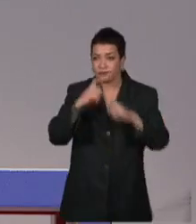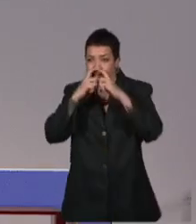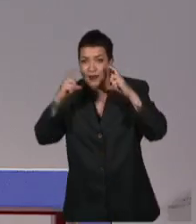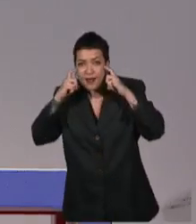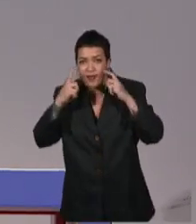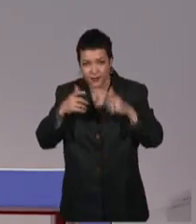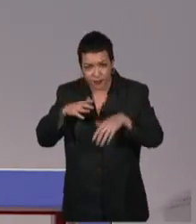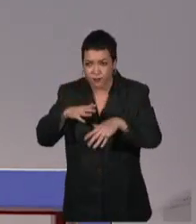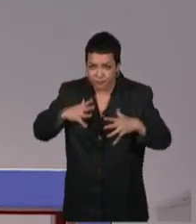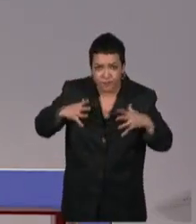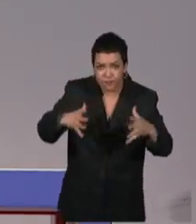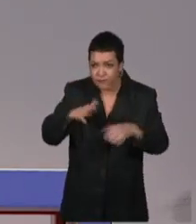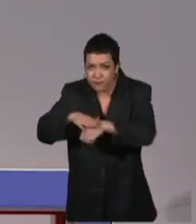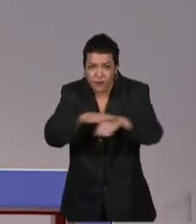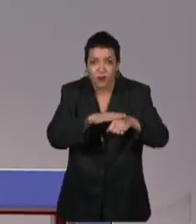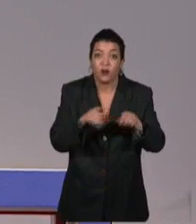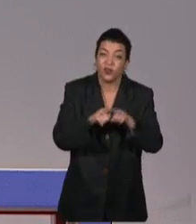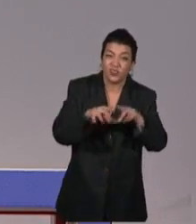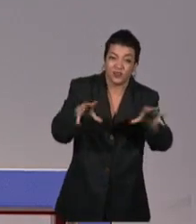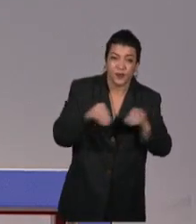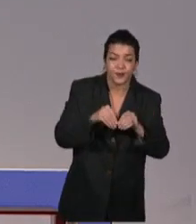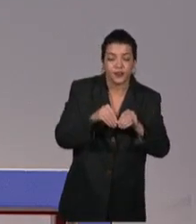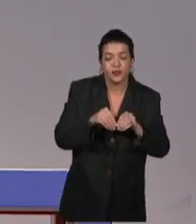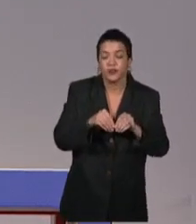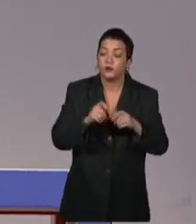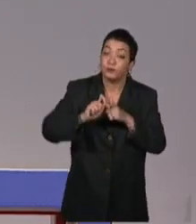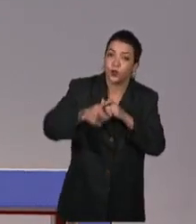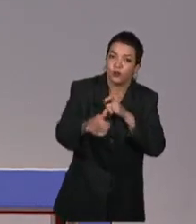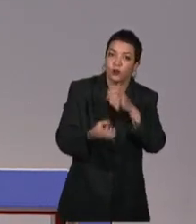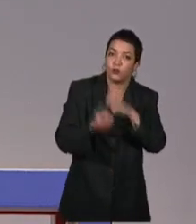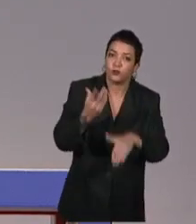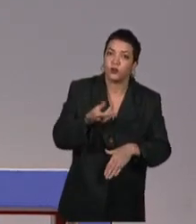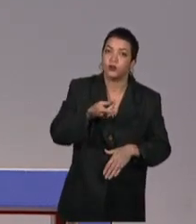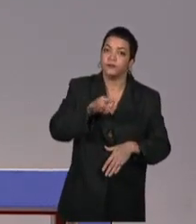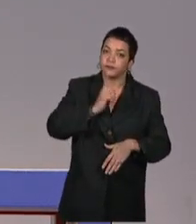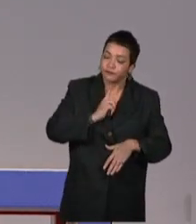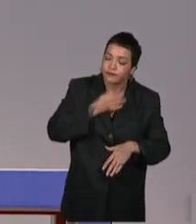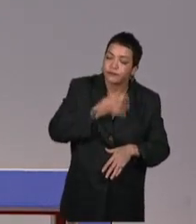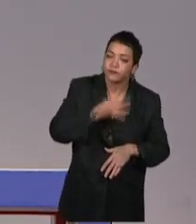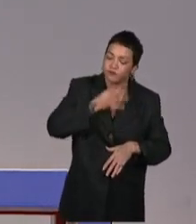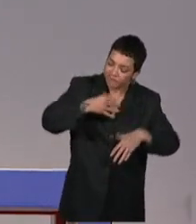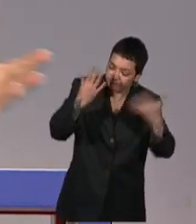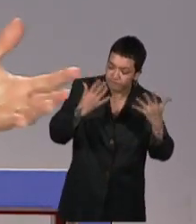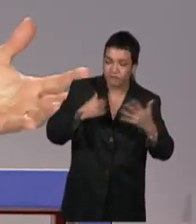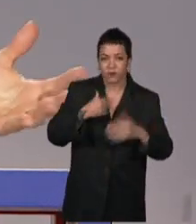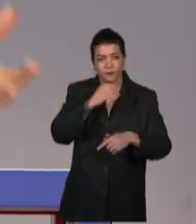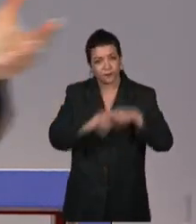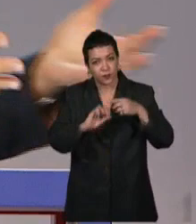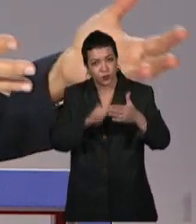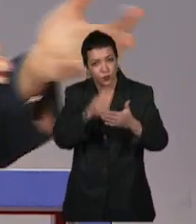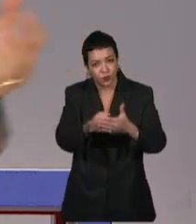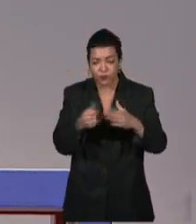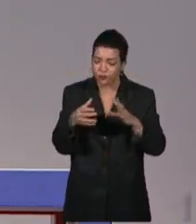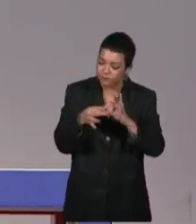celle des familles qui avalent les protocoles, mais qui s'organisent et qui se ressoudent. Celle des associations